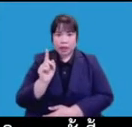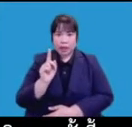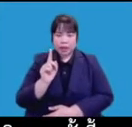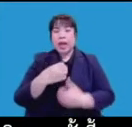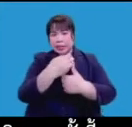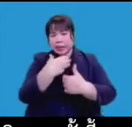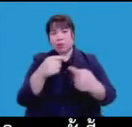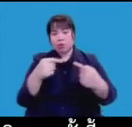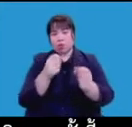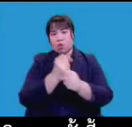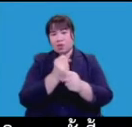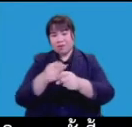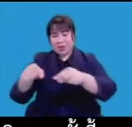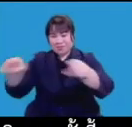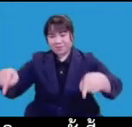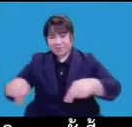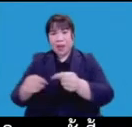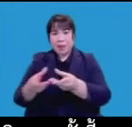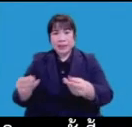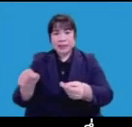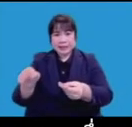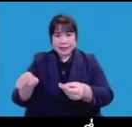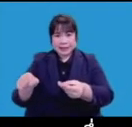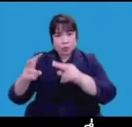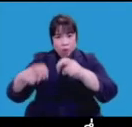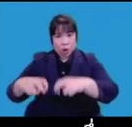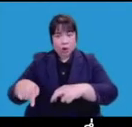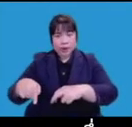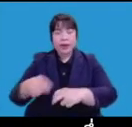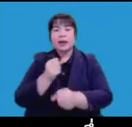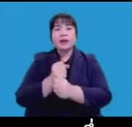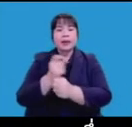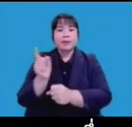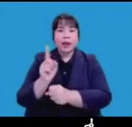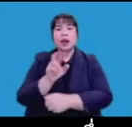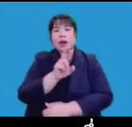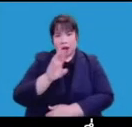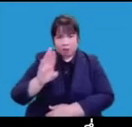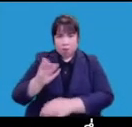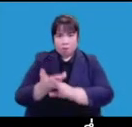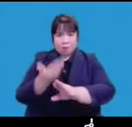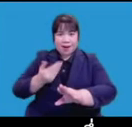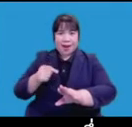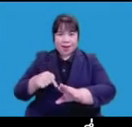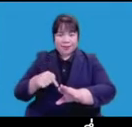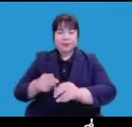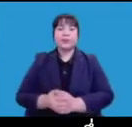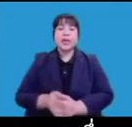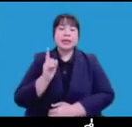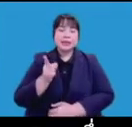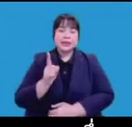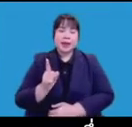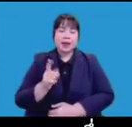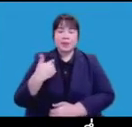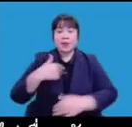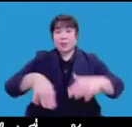นะนำมานะครับก็คือการทำเป็น evidence based policy นะครับตรงนี้นะครับมันจะเกี่ยวกับการปรับระบบข้างหลังนะครับเพราะจริงๆที่แบบข้างห